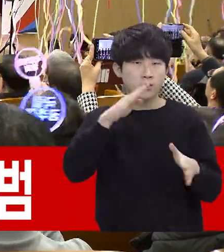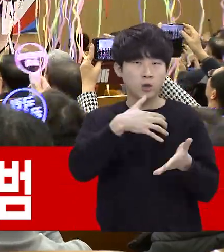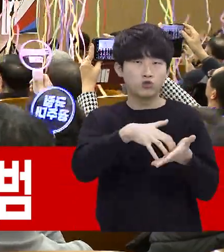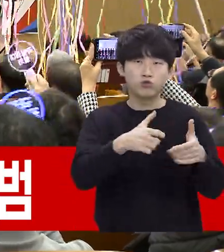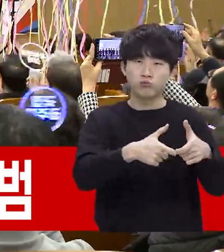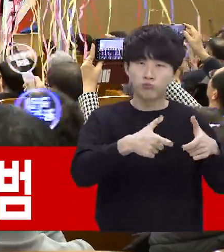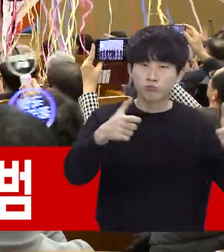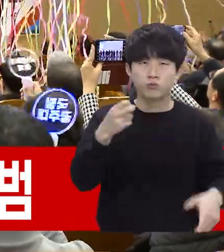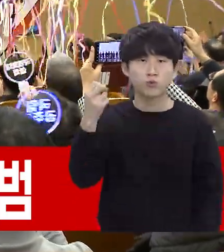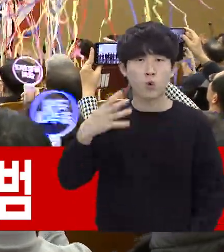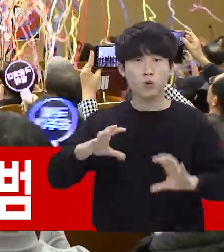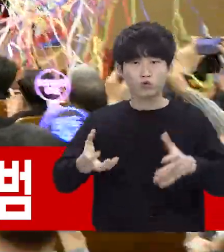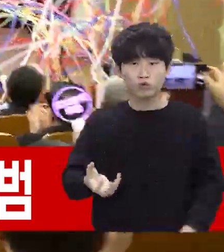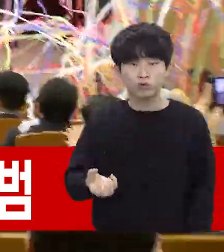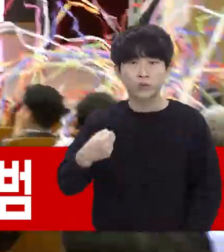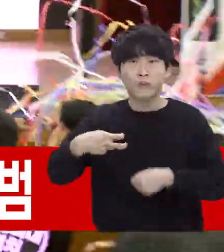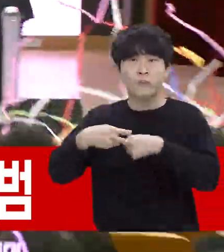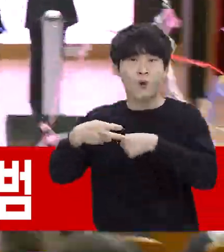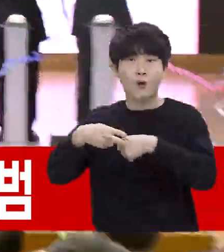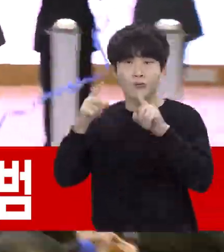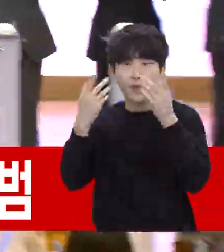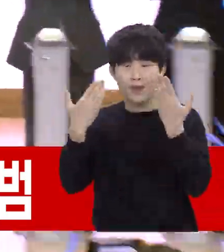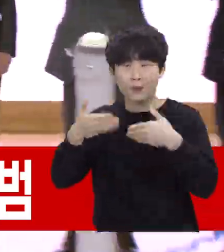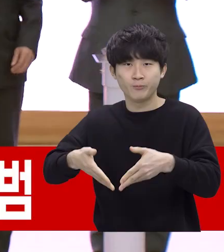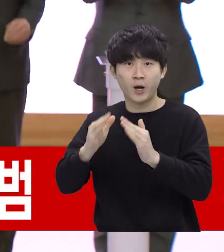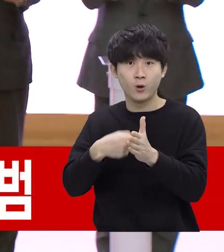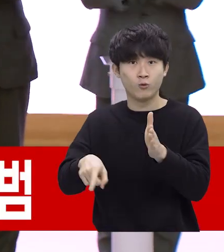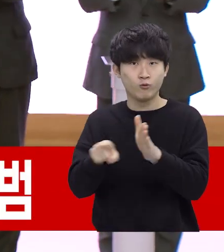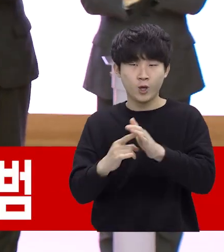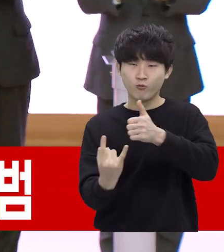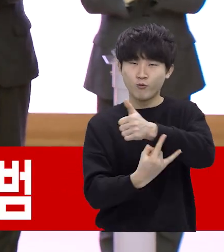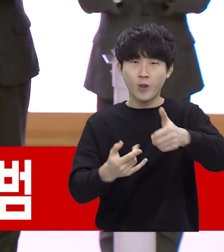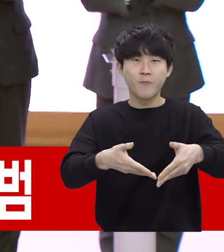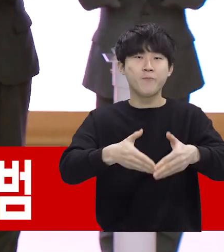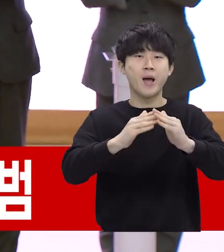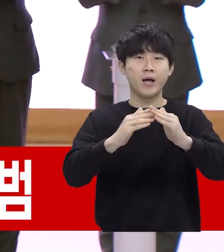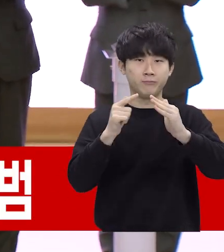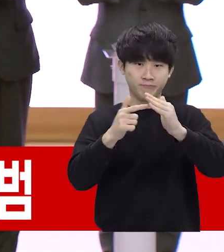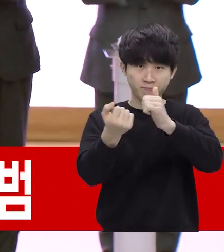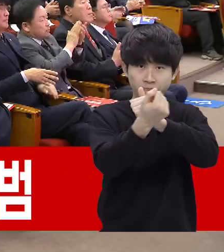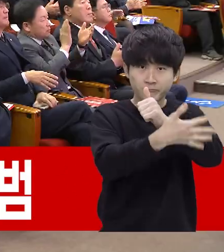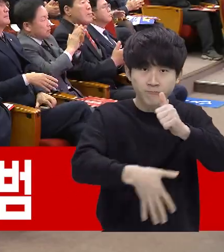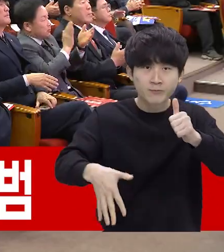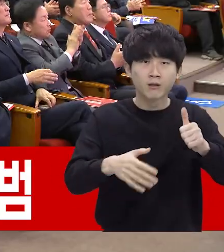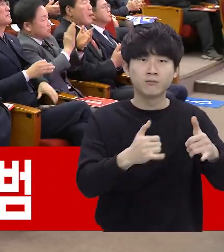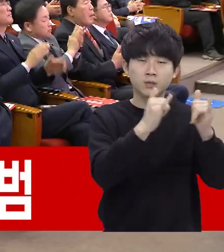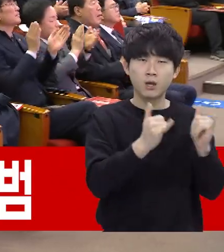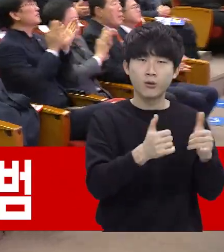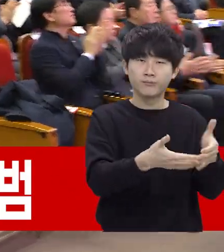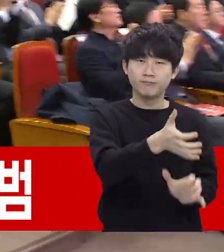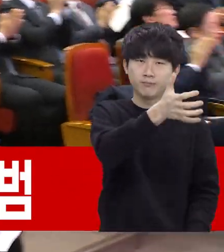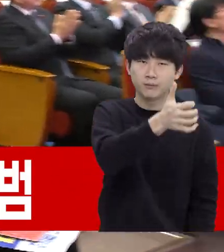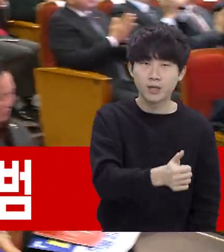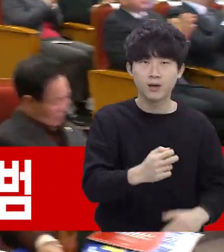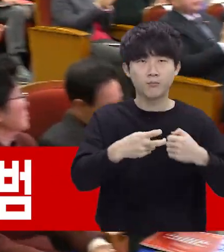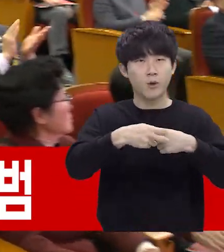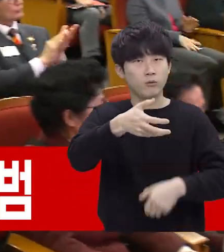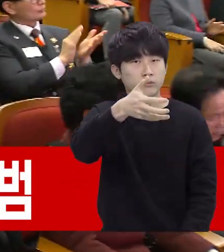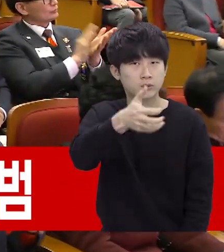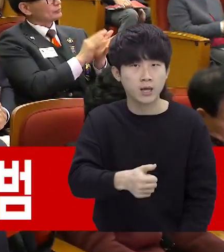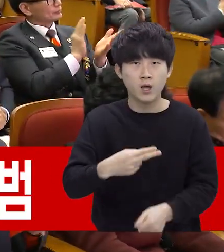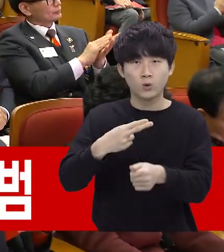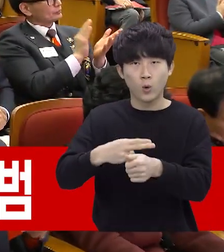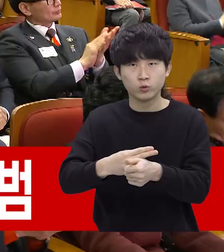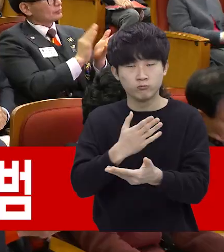국립의대 설립을 위한 범도민 추진위원회가 출범했습니다. 추진위는 충남 지역 사회단체장과 공공의료기관장,